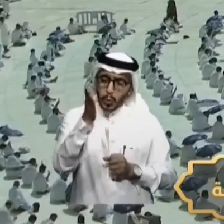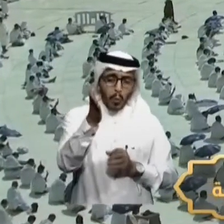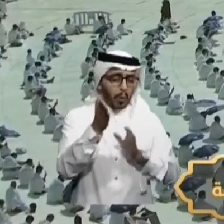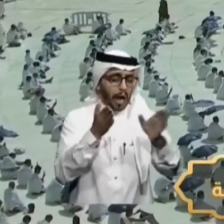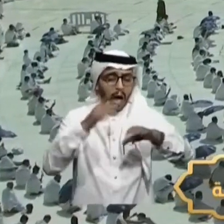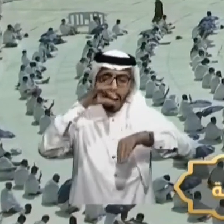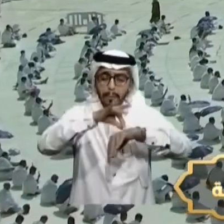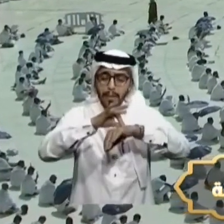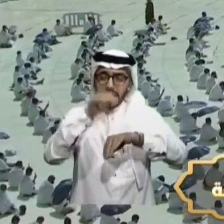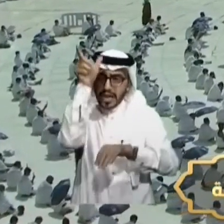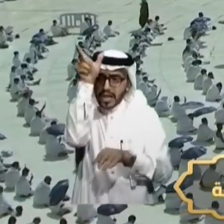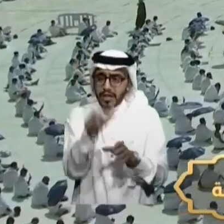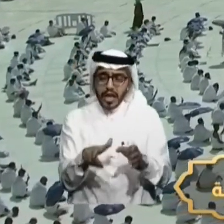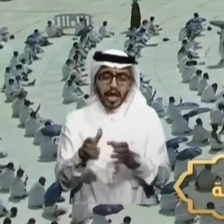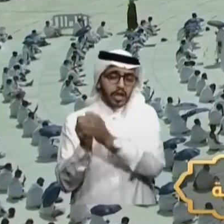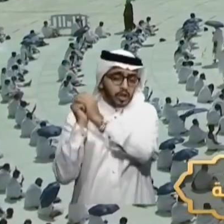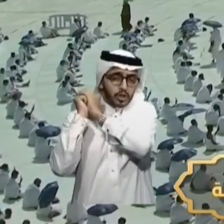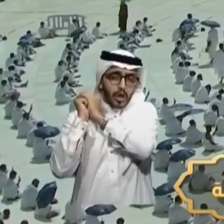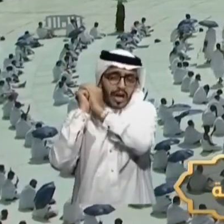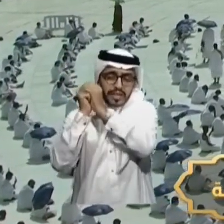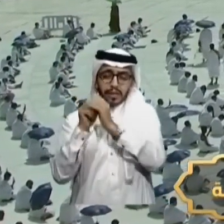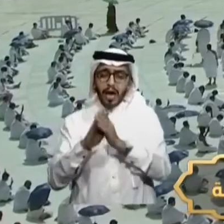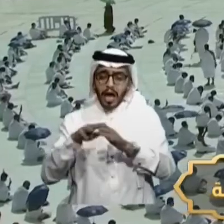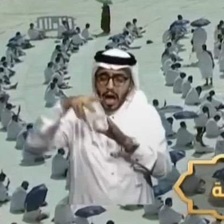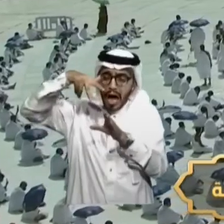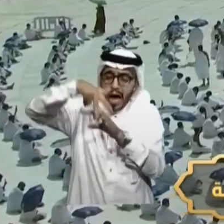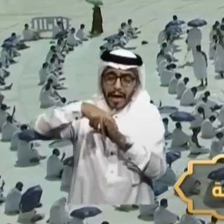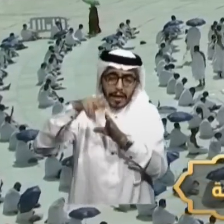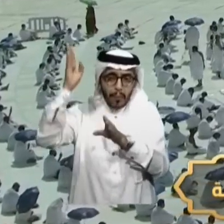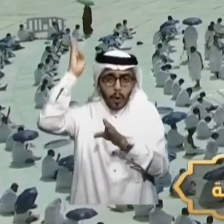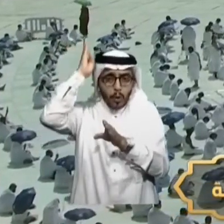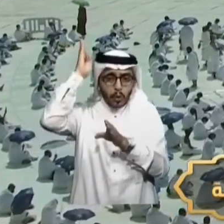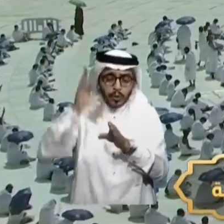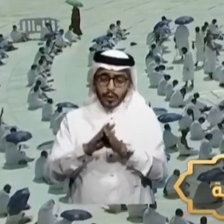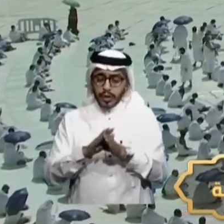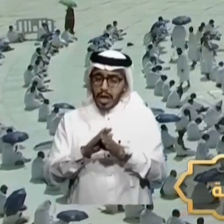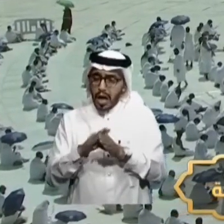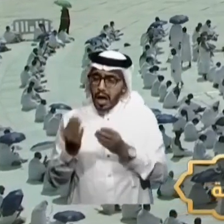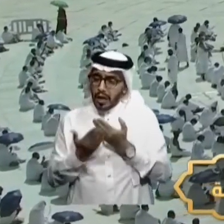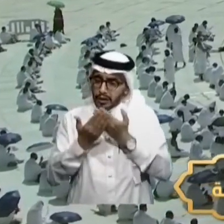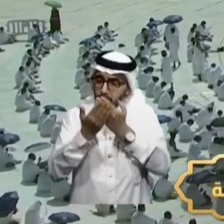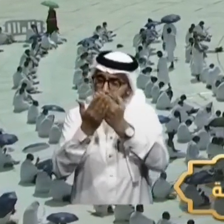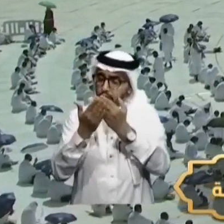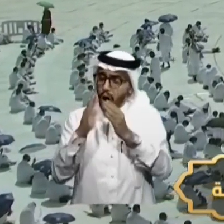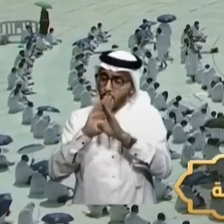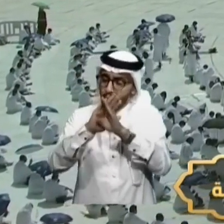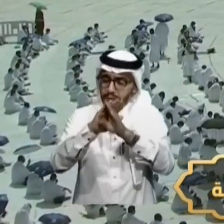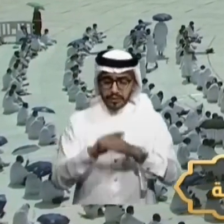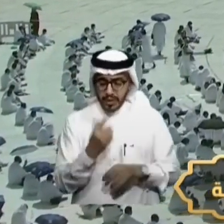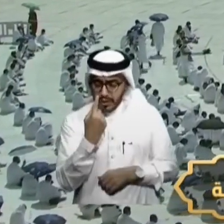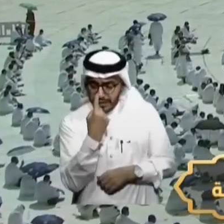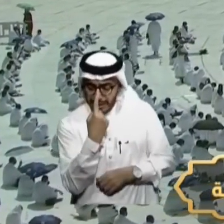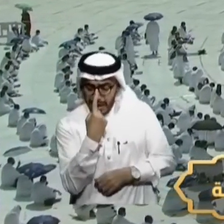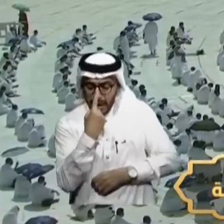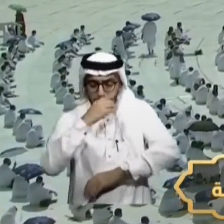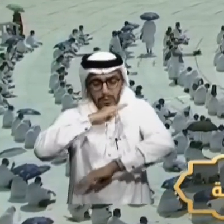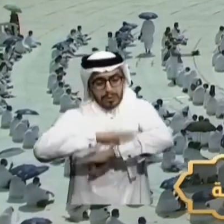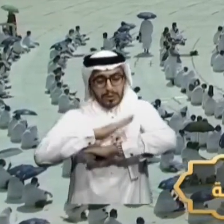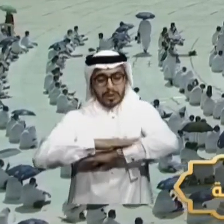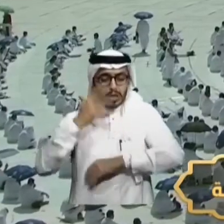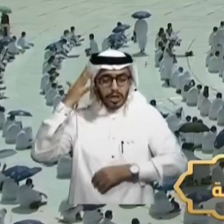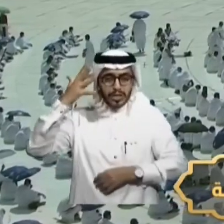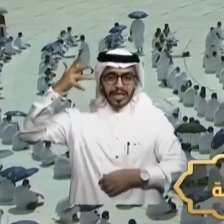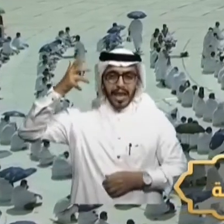المريض ويشهد الجنائز ويركب الحمار ويجيب دعوة العبد تواضعًا منه صلى